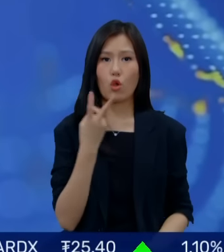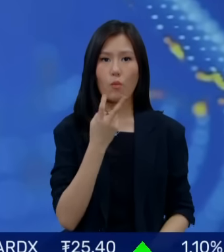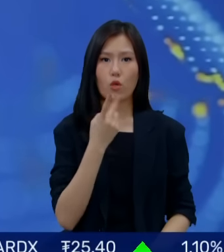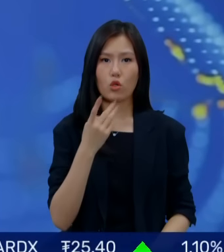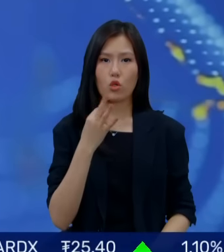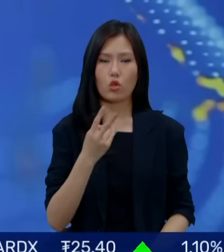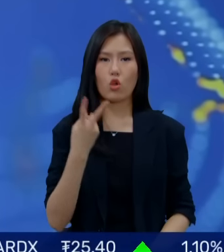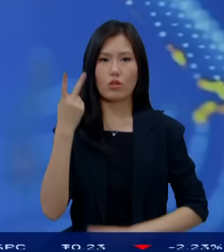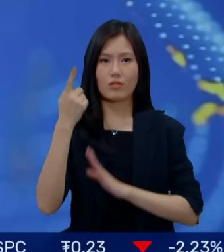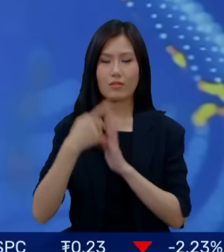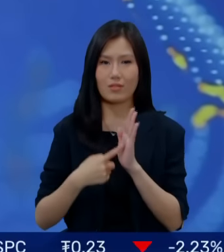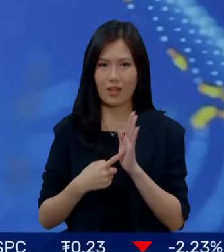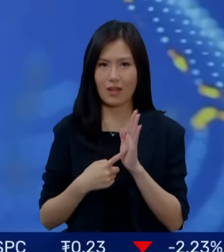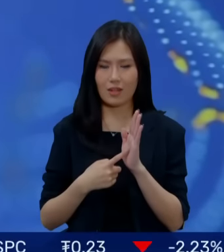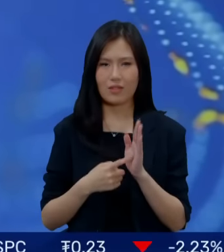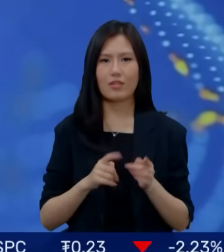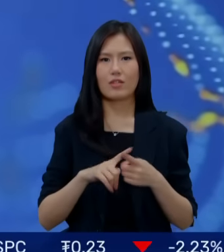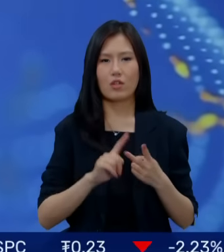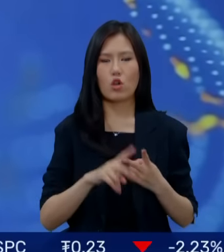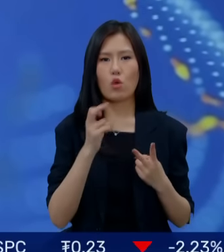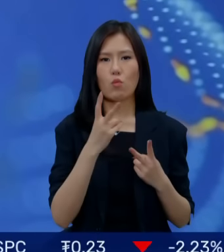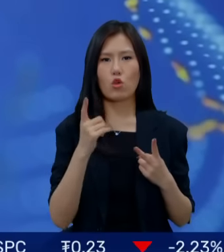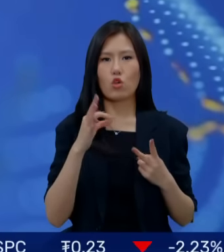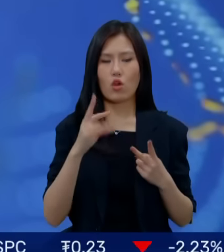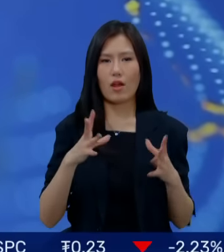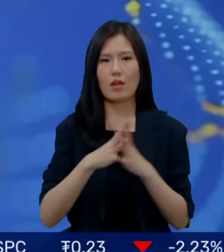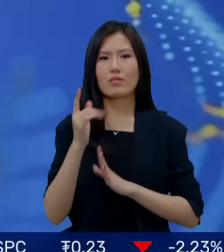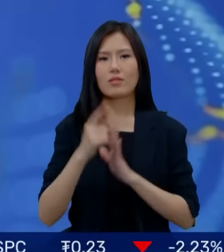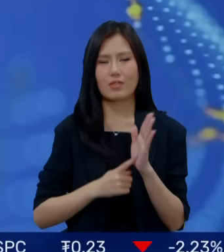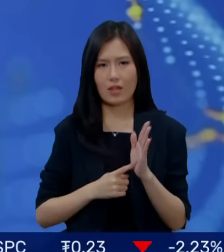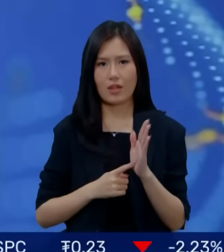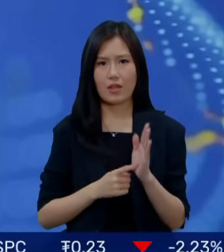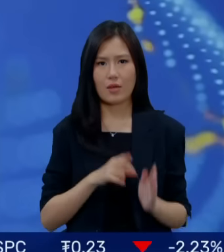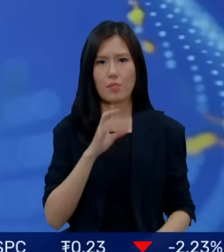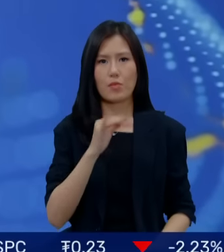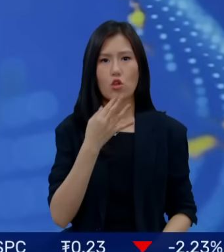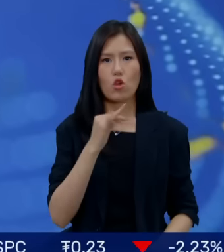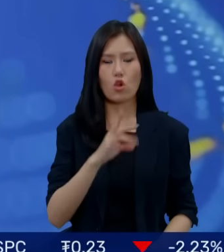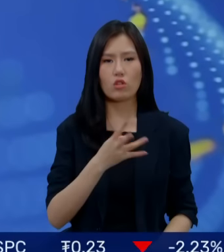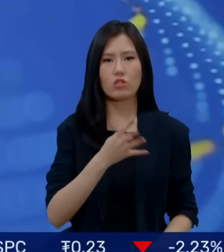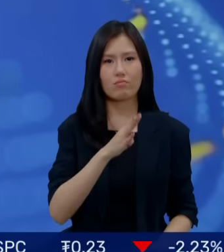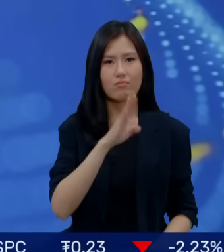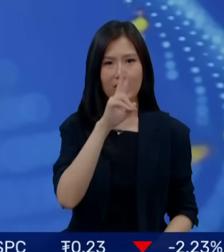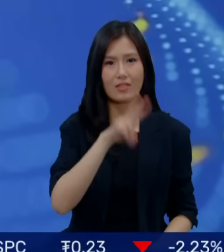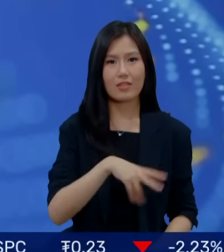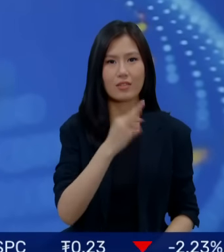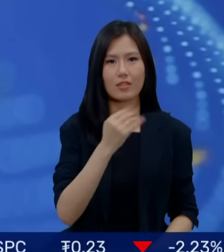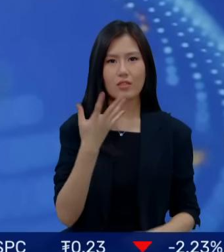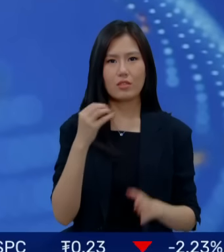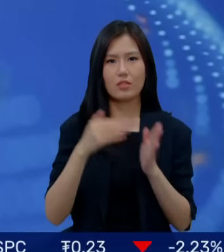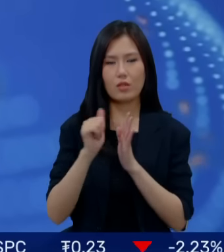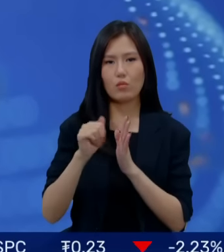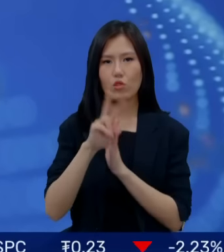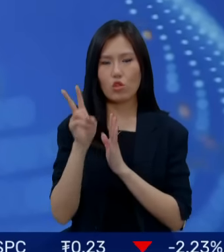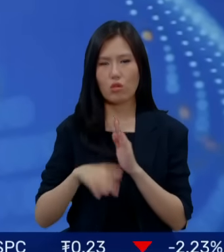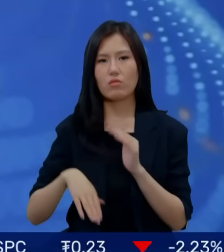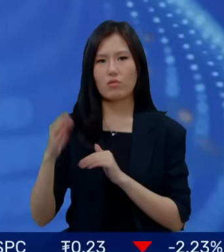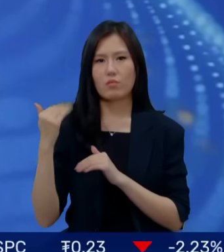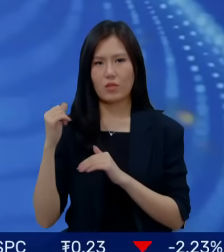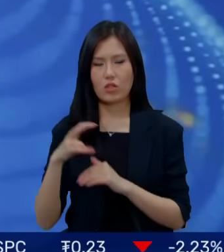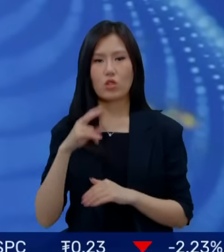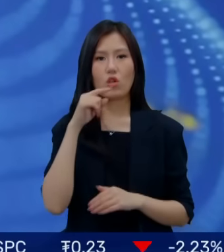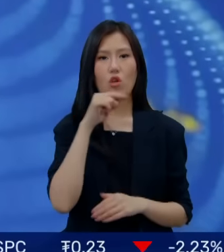2 дугаар сард, дараа нь 2021 оны 10 дугаар сард биткойн 50,000 Америк доллар давж байсан түүхтэй бол энэ жилийн